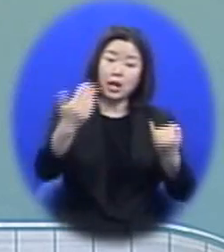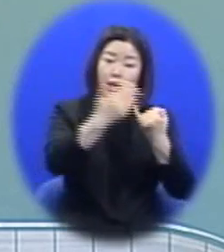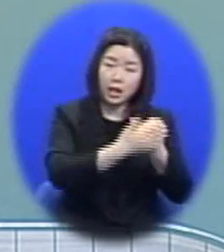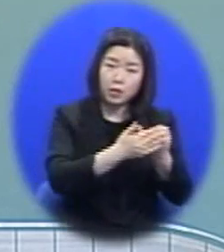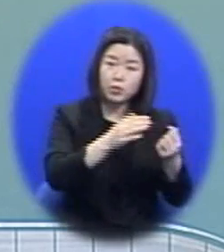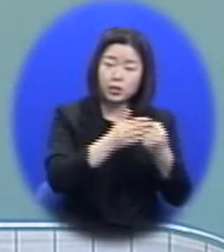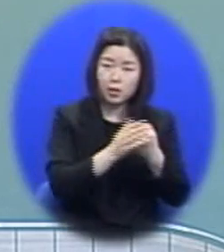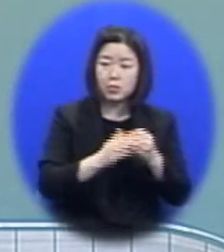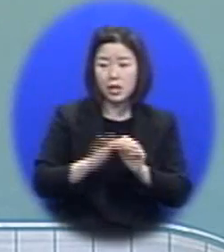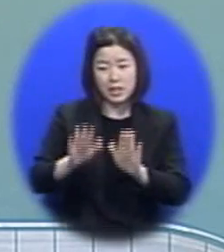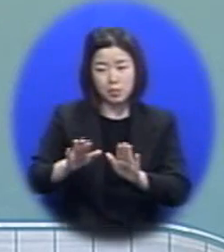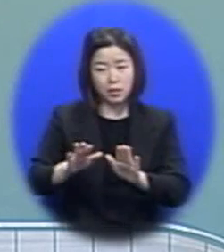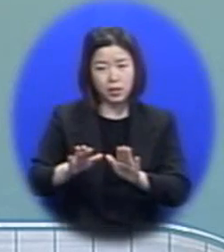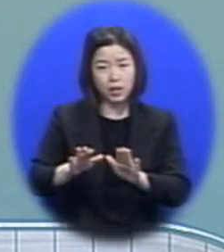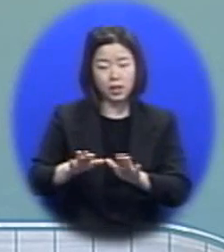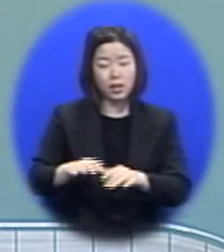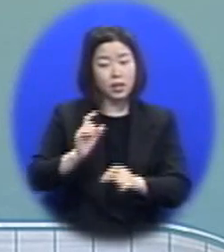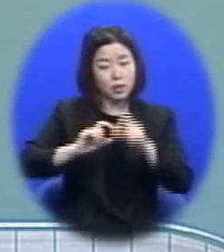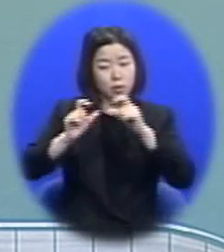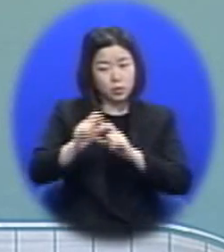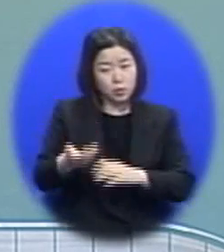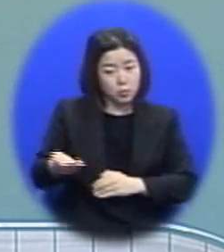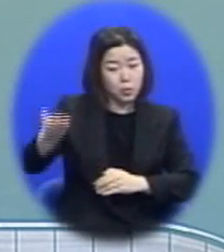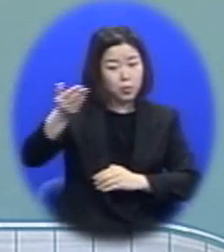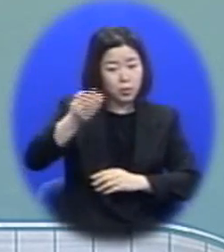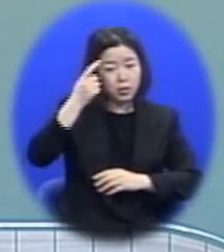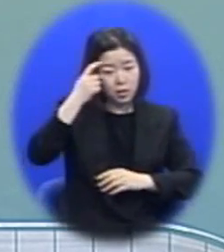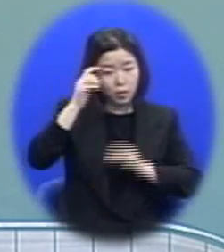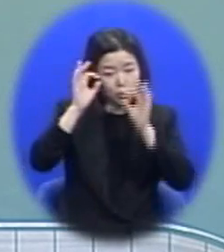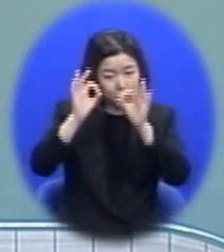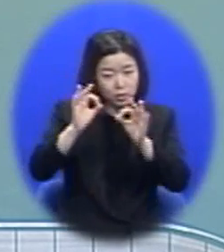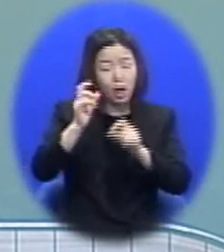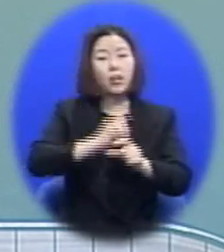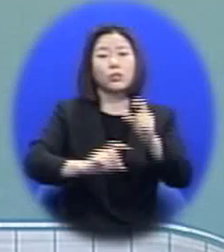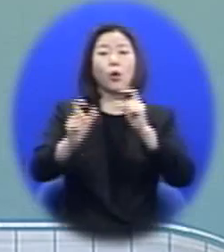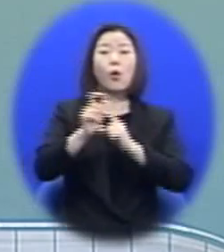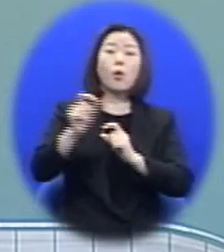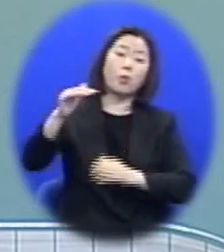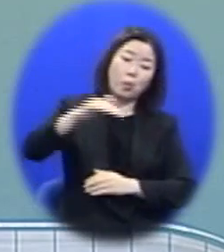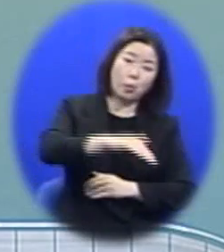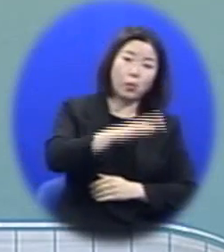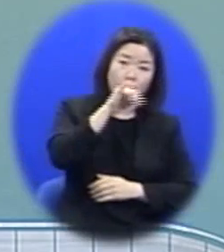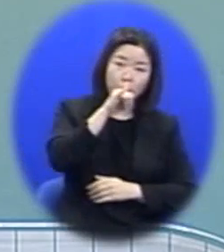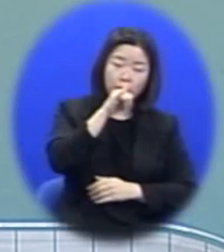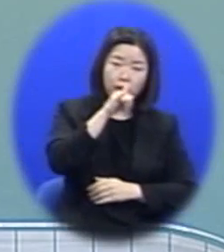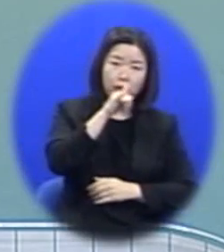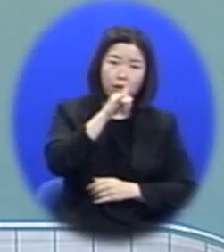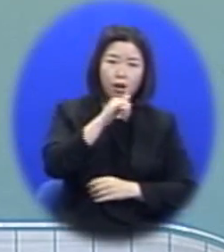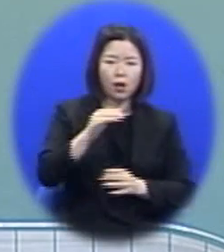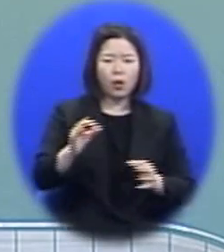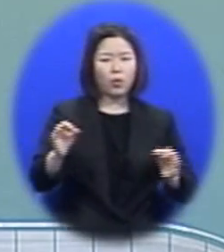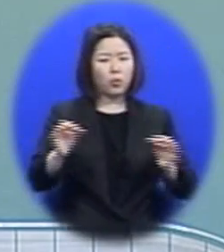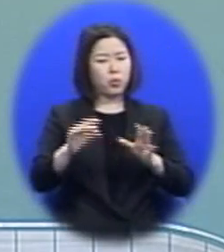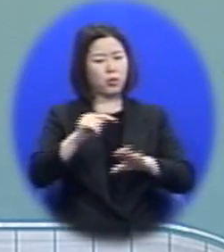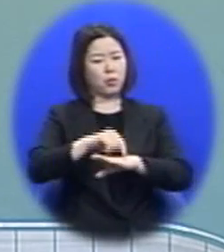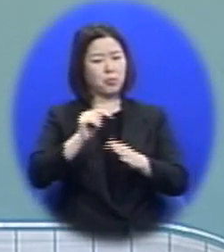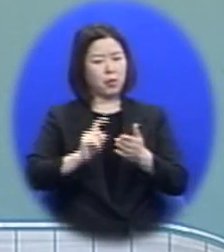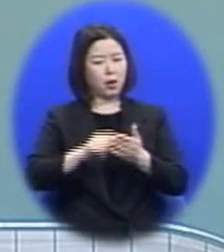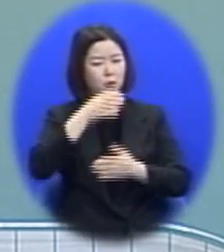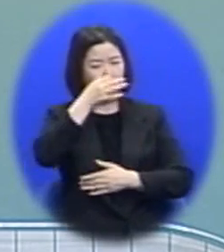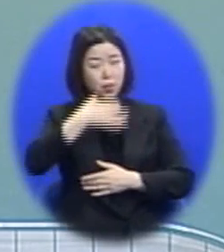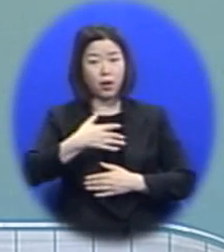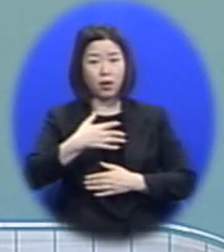학기에는 성적이 좀 높아졌 거니 생각하고 보니까 더 떨어졌어요 순간 마음이